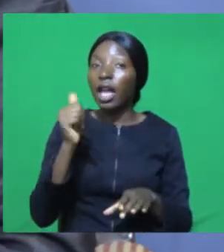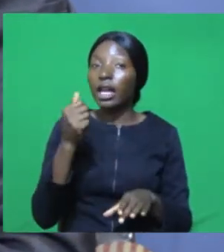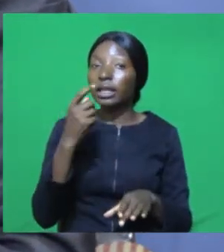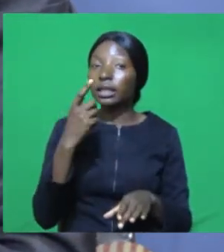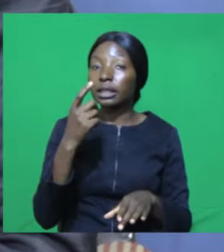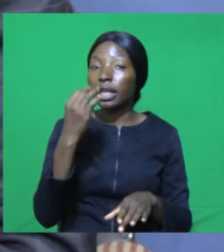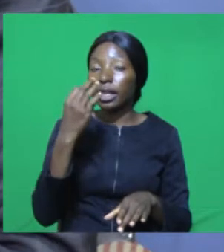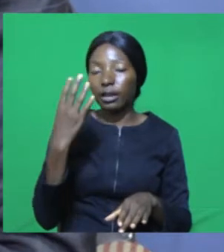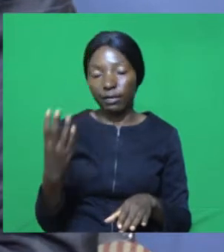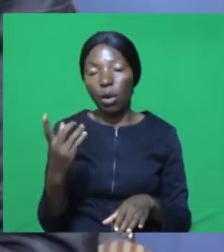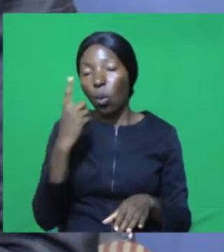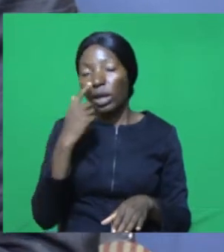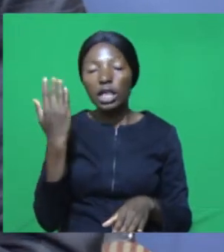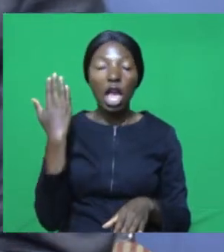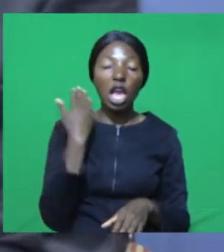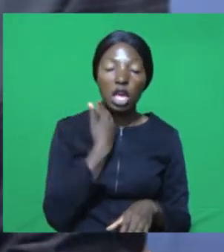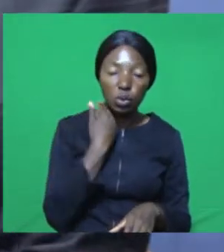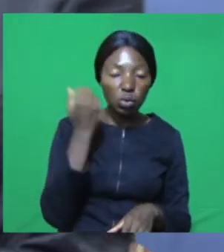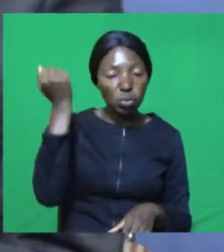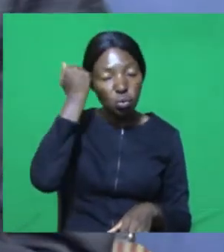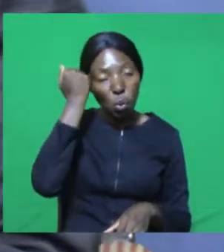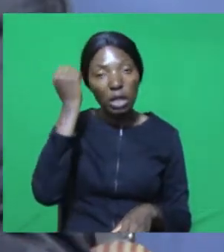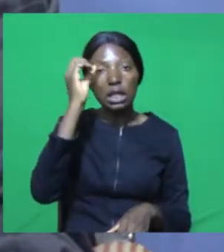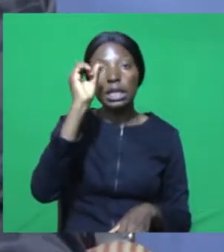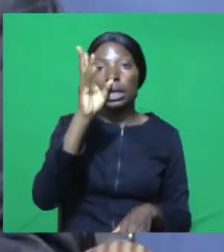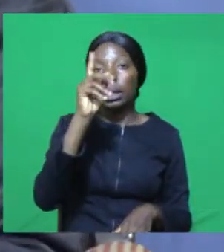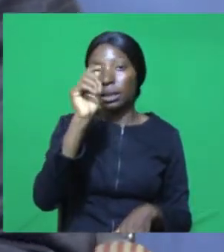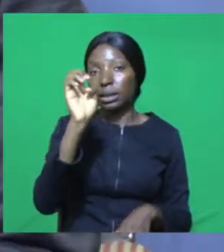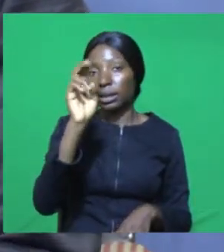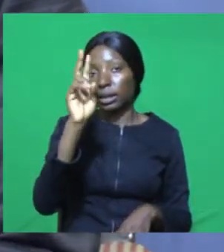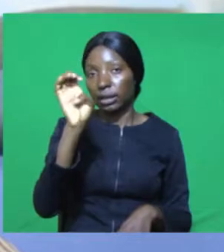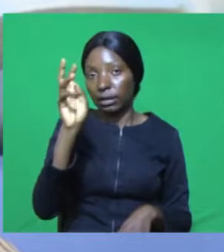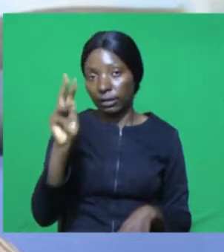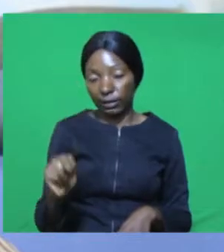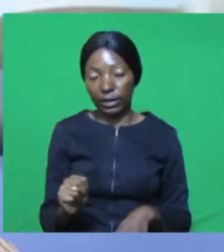nemabwe nevana vekwa Israel. Hatifambei pa saka ukachitora